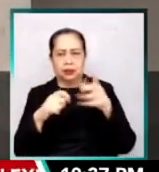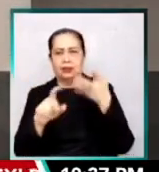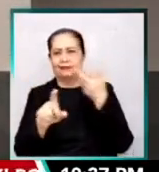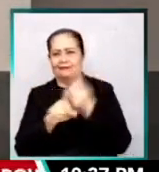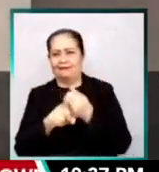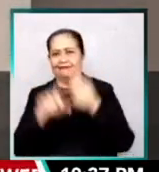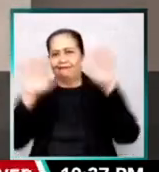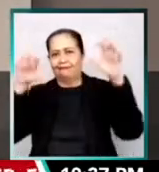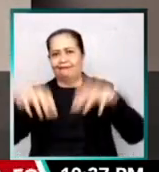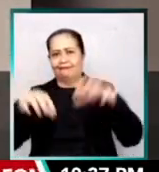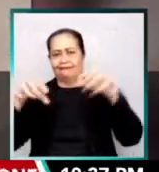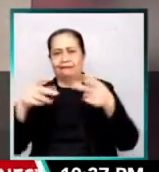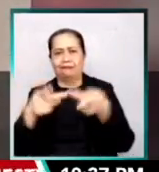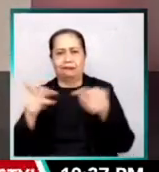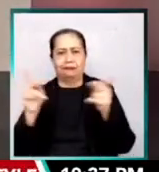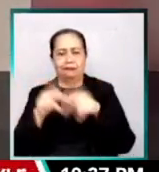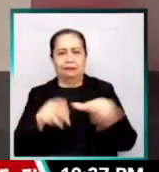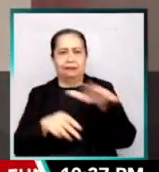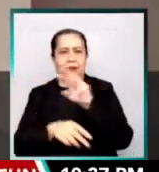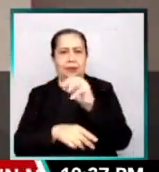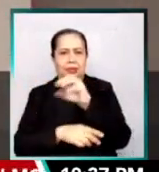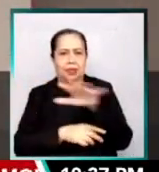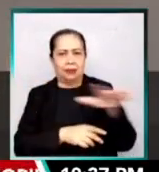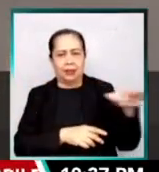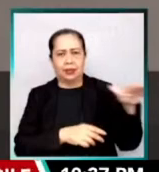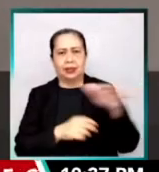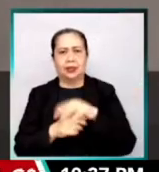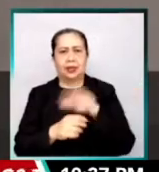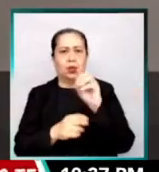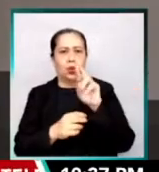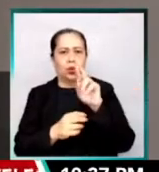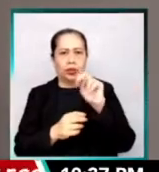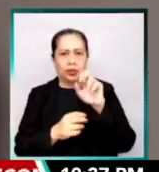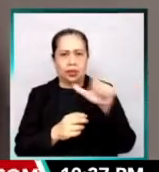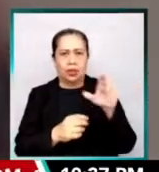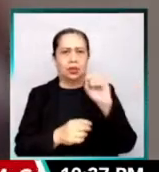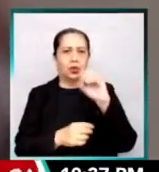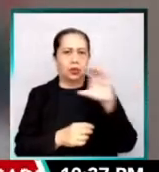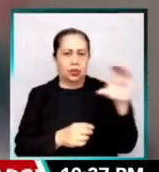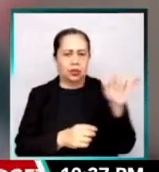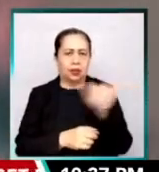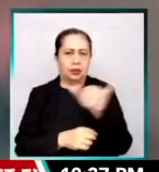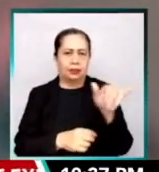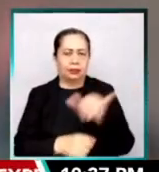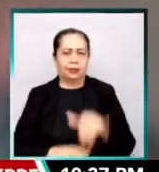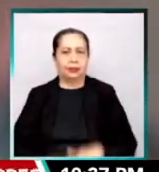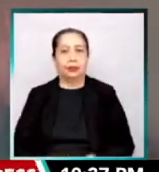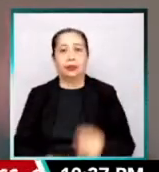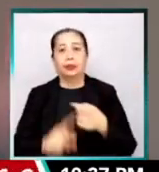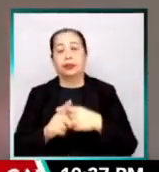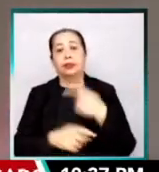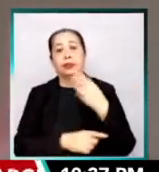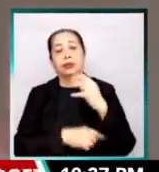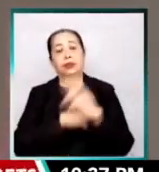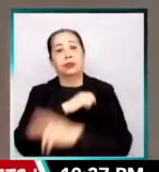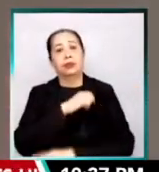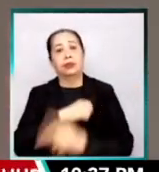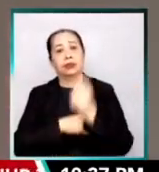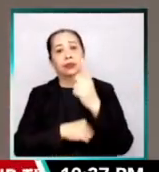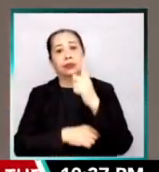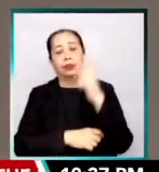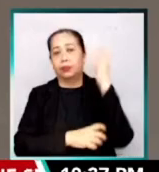maraming lugar sa Misamis Occidental at Oriental. Mula sa GMA Regional TV 1